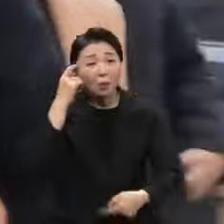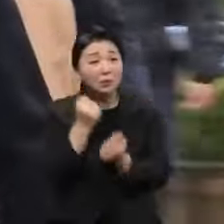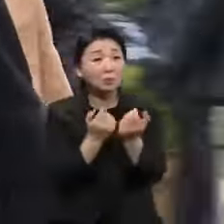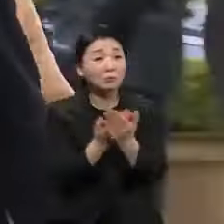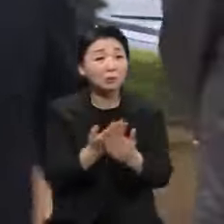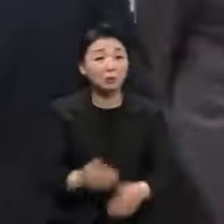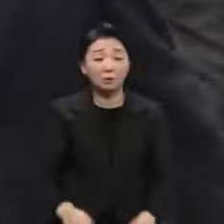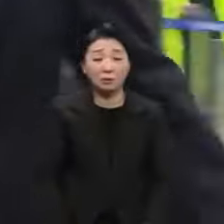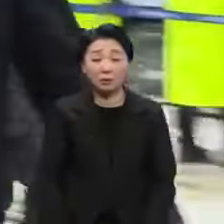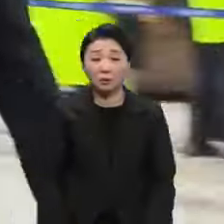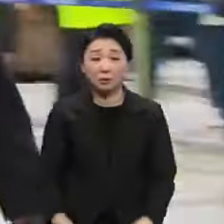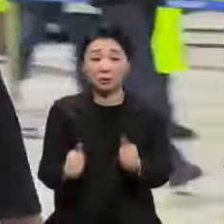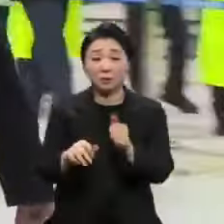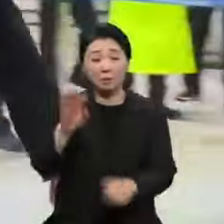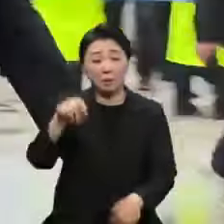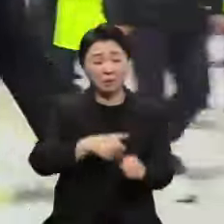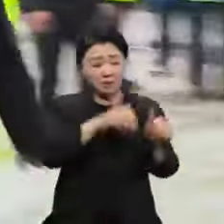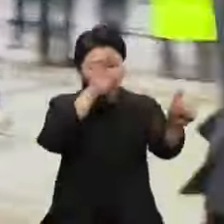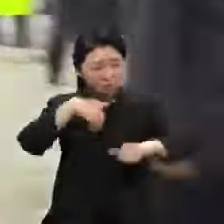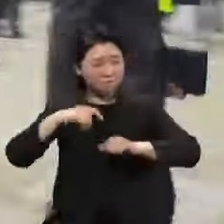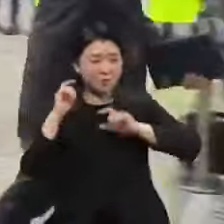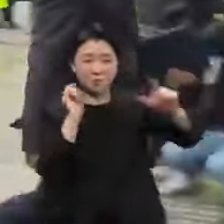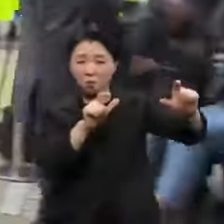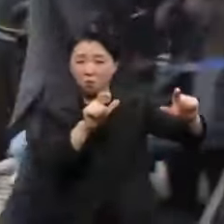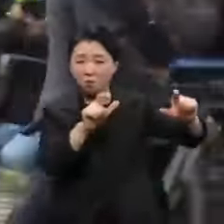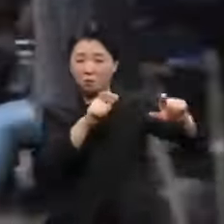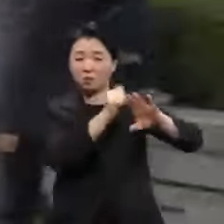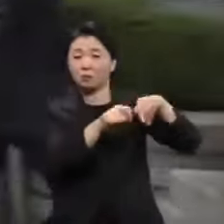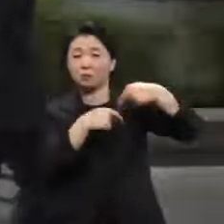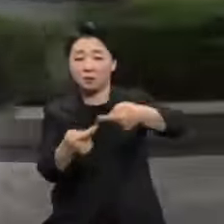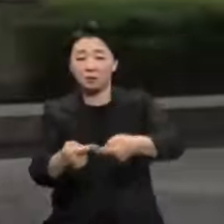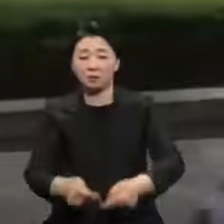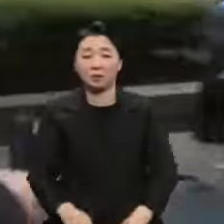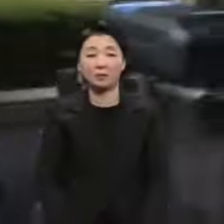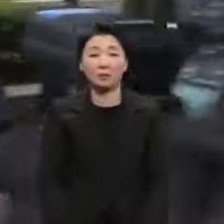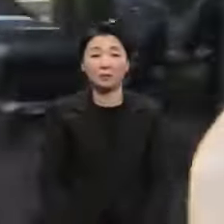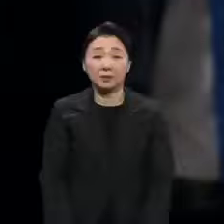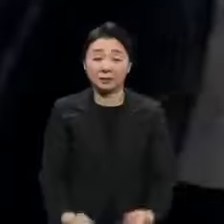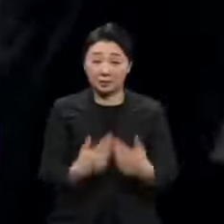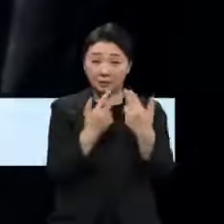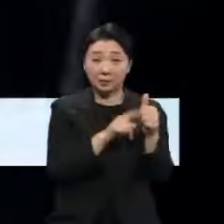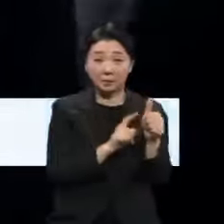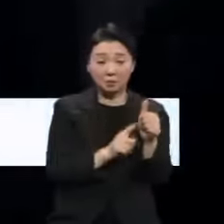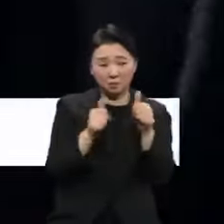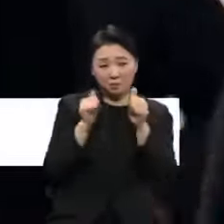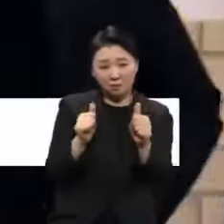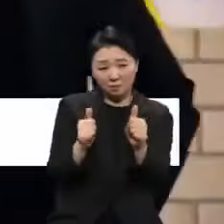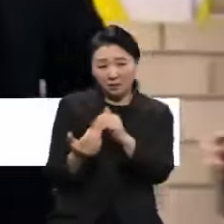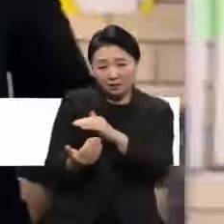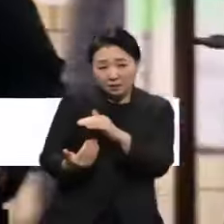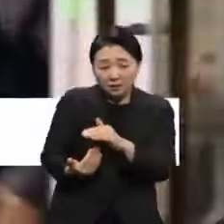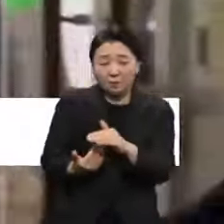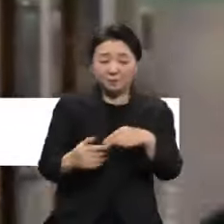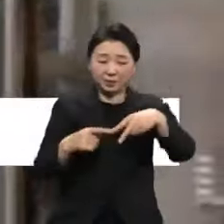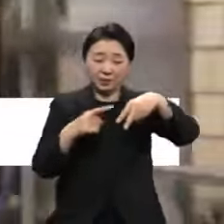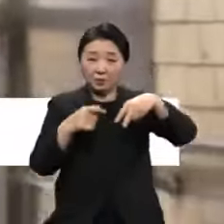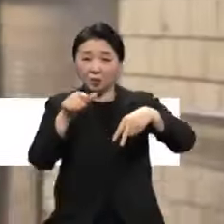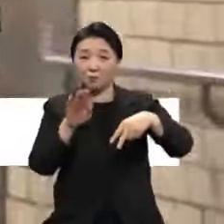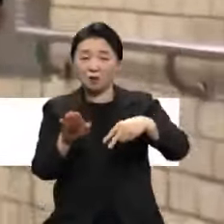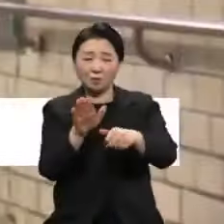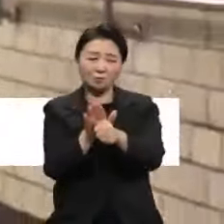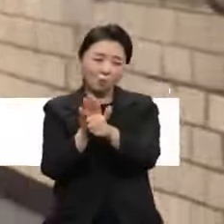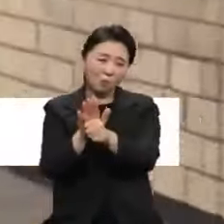재판부가 강제 소환까지 고려하겠다고 경고한 데 따른 걸로 보입니다. 다만 이 대표는 재판 직전 서대문갑 후보 지원